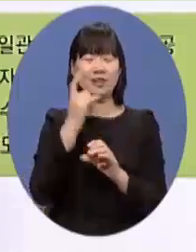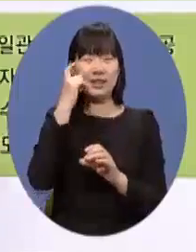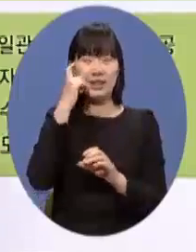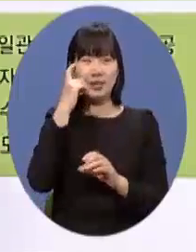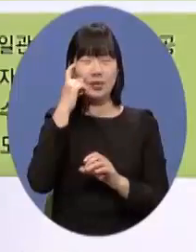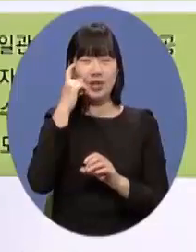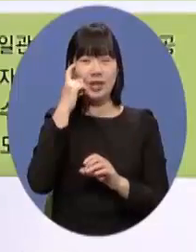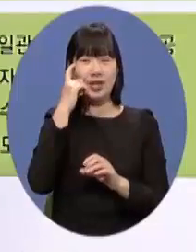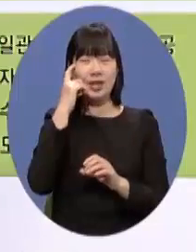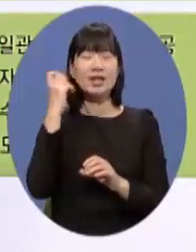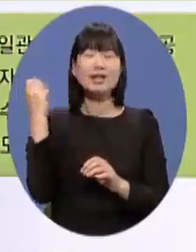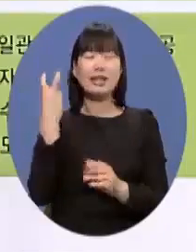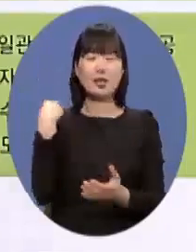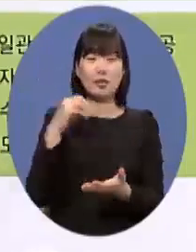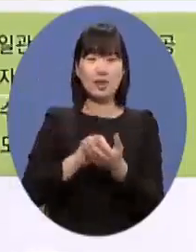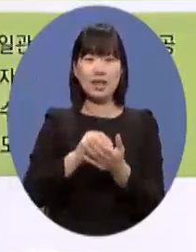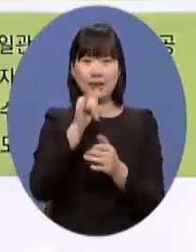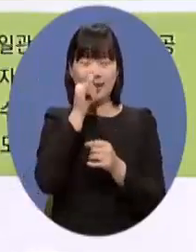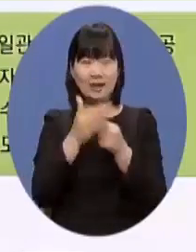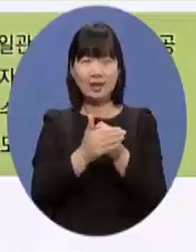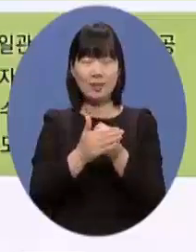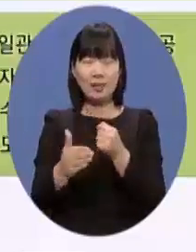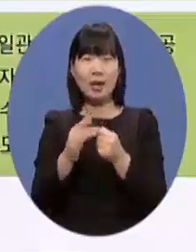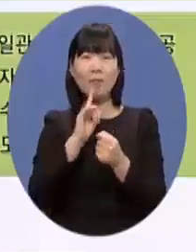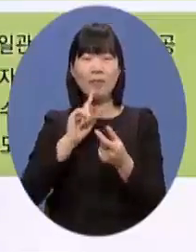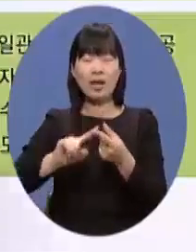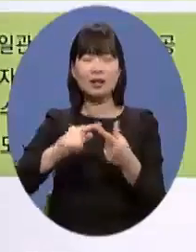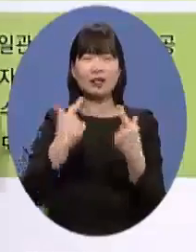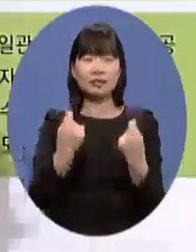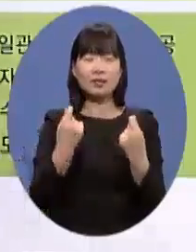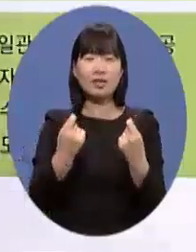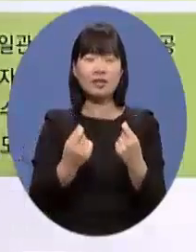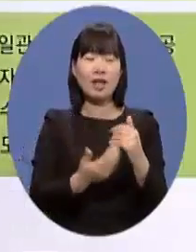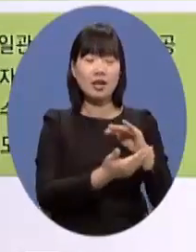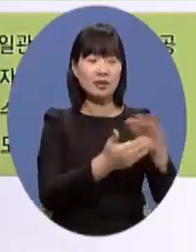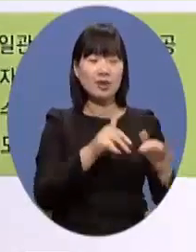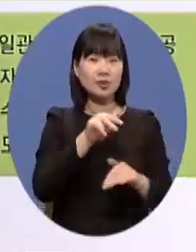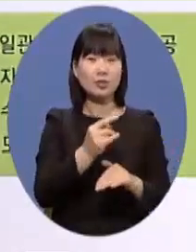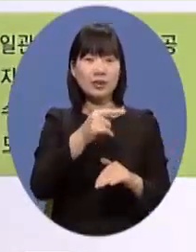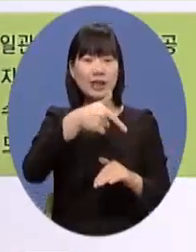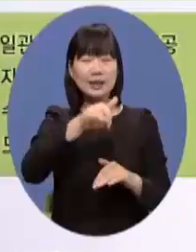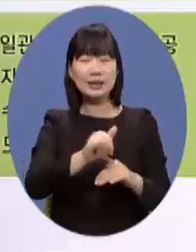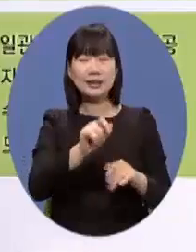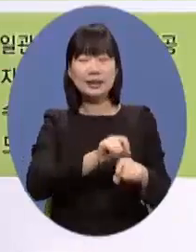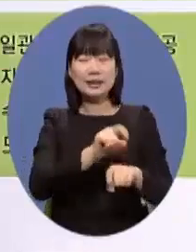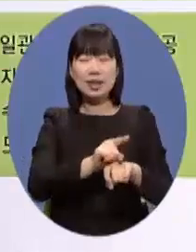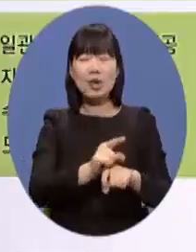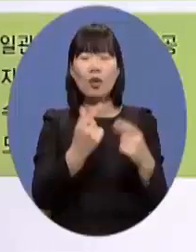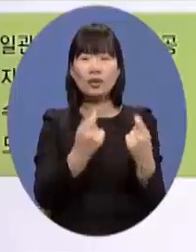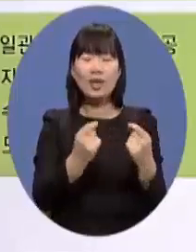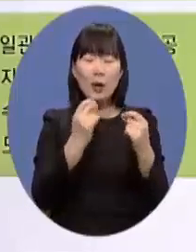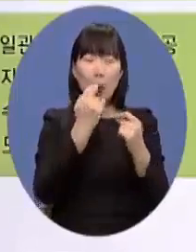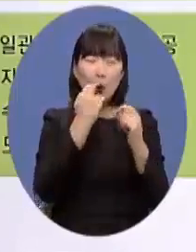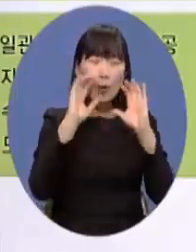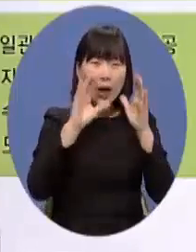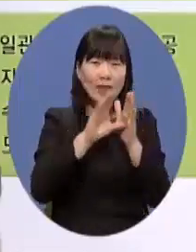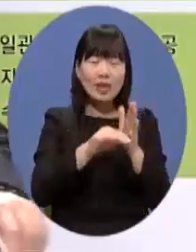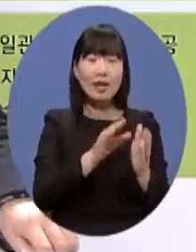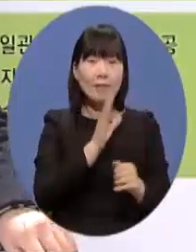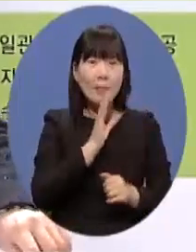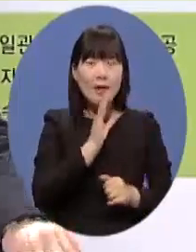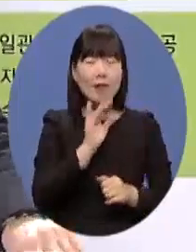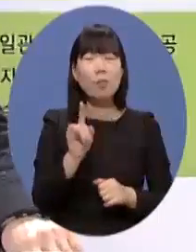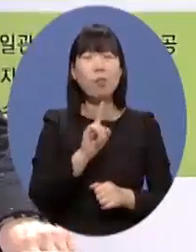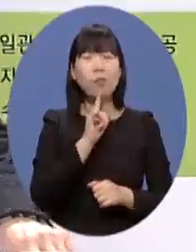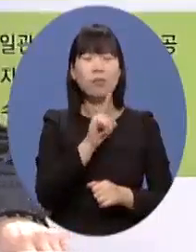사고가 재도래한다. 그래서 그게 말씀하신 것처럼 이 전조작기 특성이랑 같아요. 전조작기가 유아기잖아요. 네. 그래서 우리가